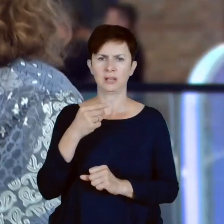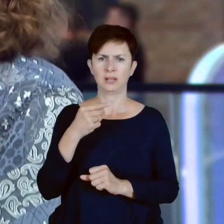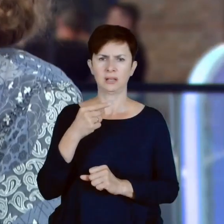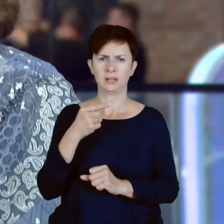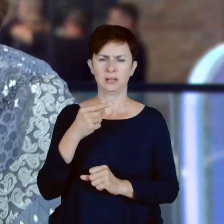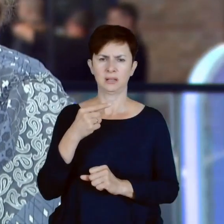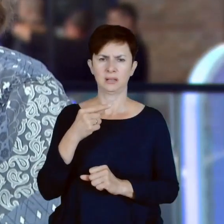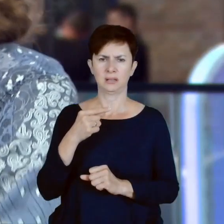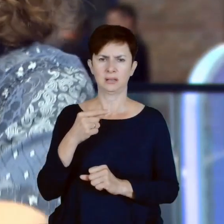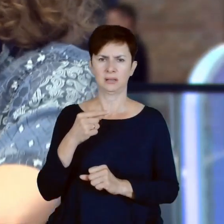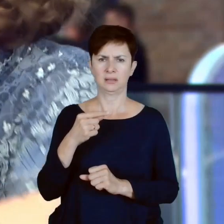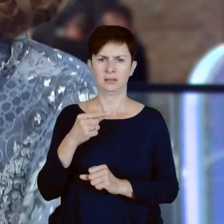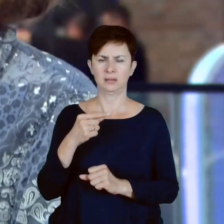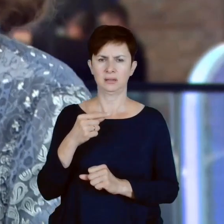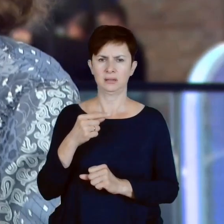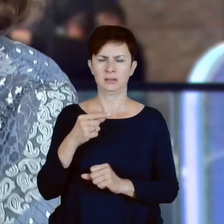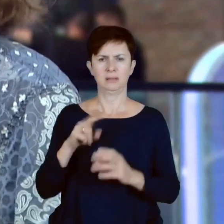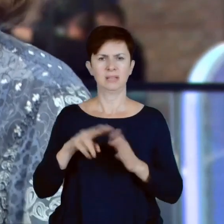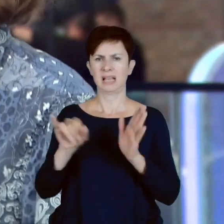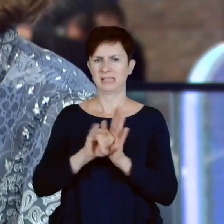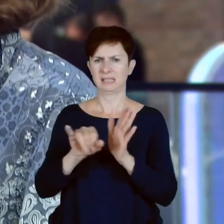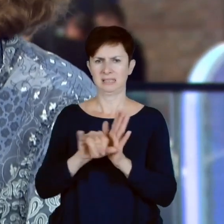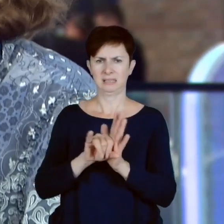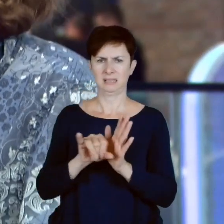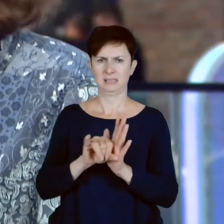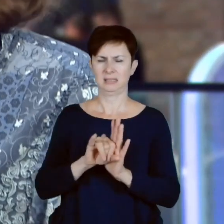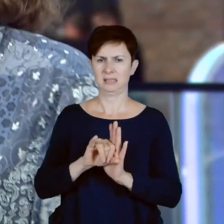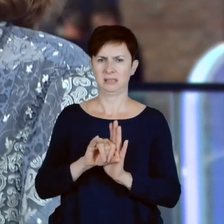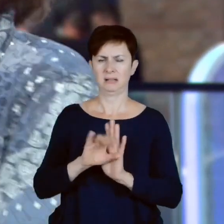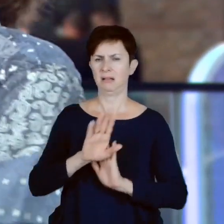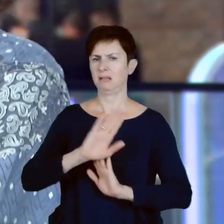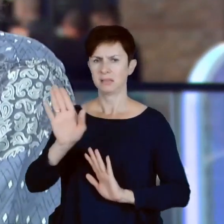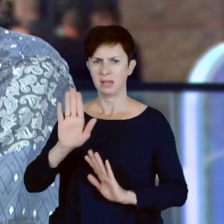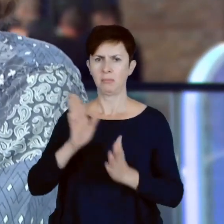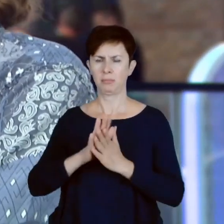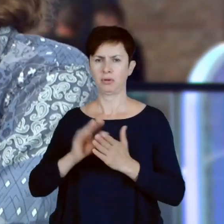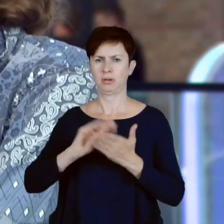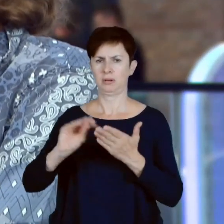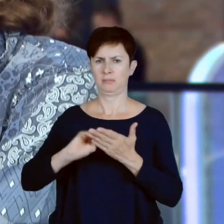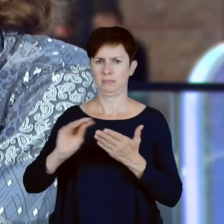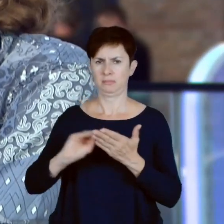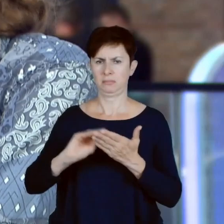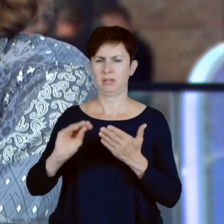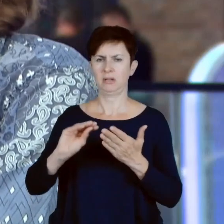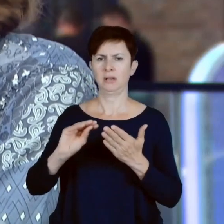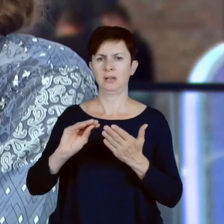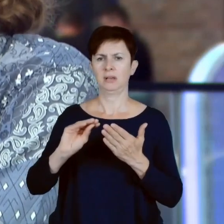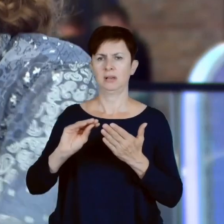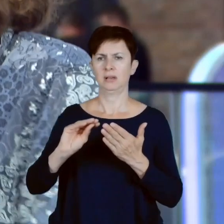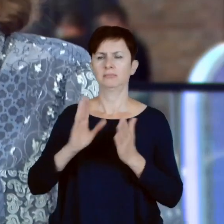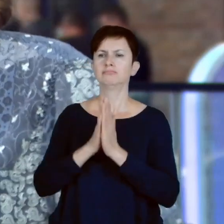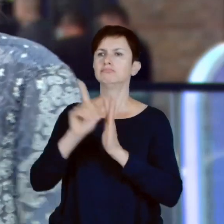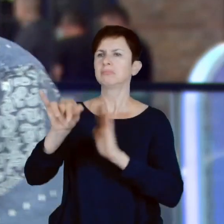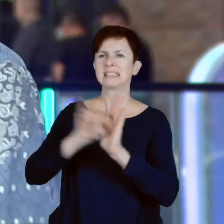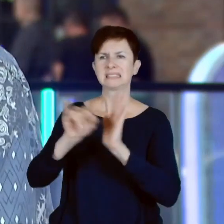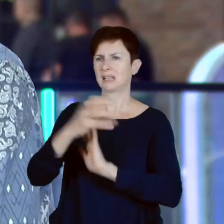to jest mój numer telefonu, nie mam je tam przez najbliższy miesiąc. I naprawdę osoby znikają. No to tak. Znaczy, i to jest widoczne, więc